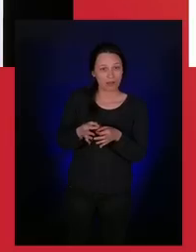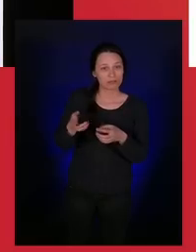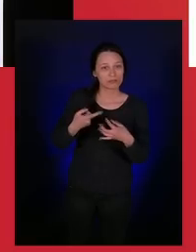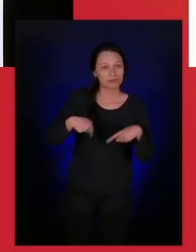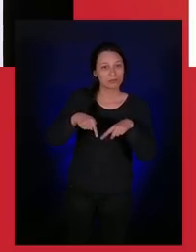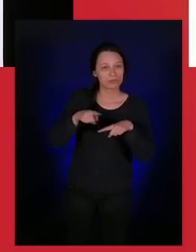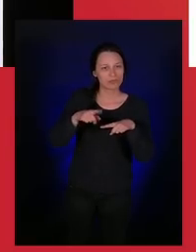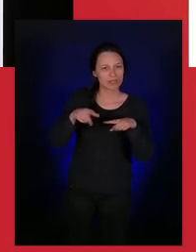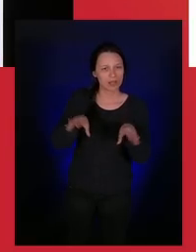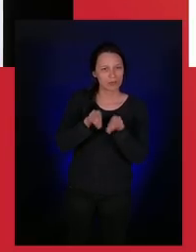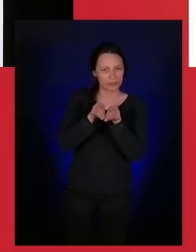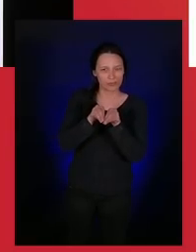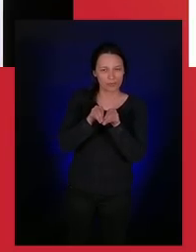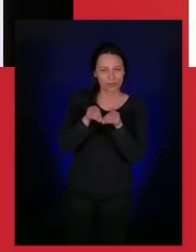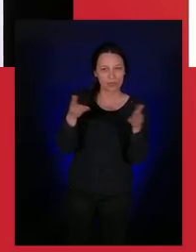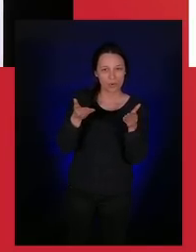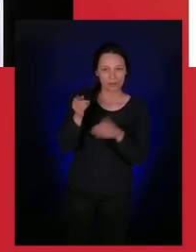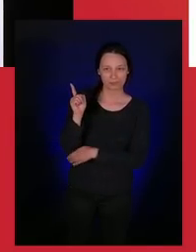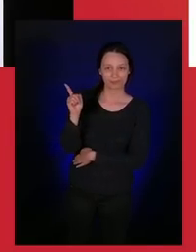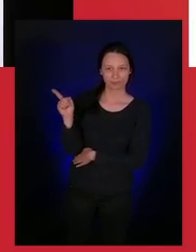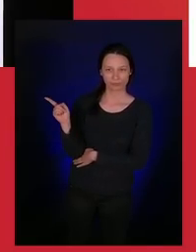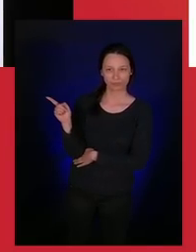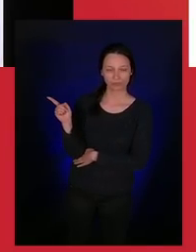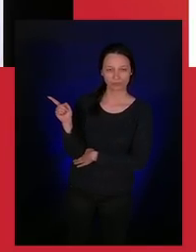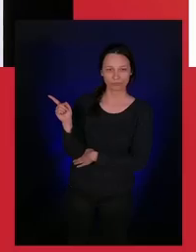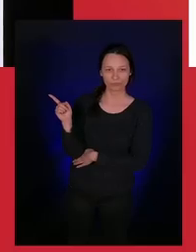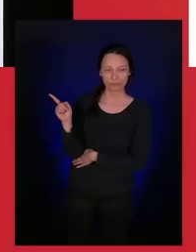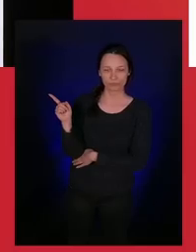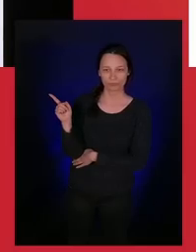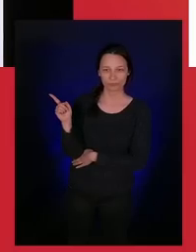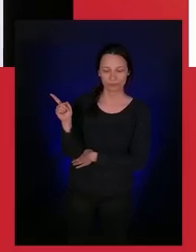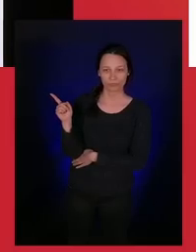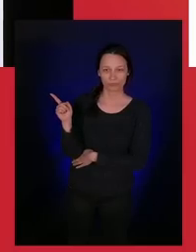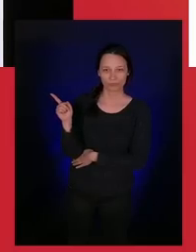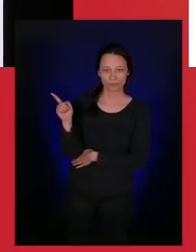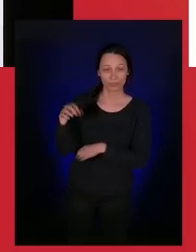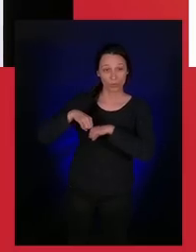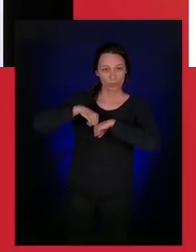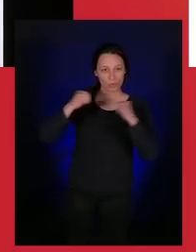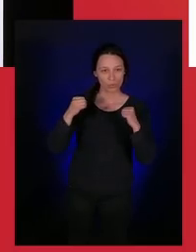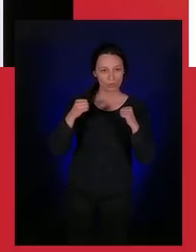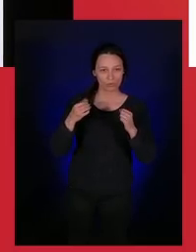13 428 299 euros et 21 centimes se décompose comme suit.